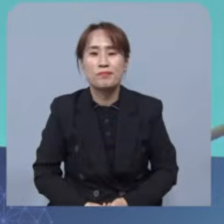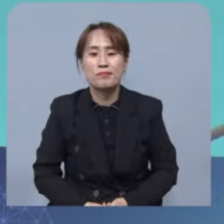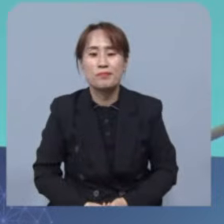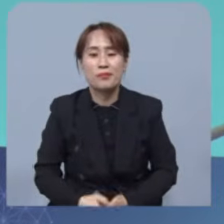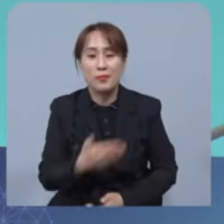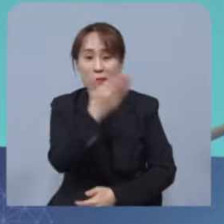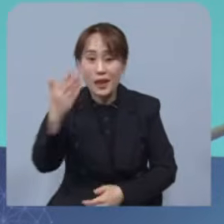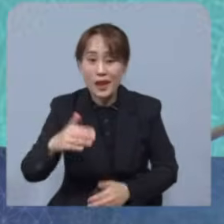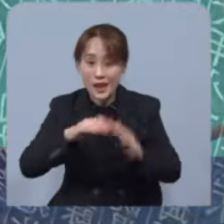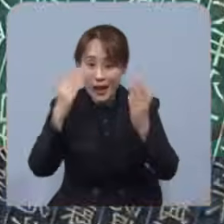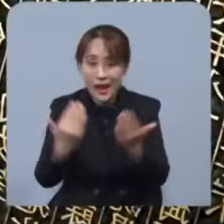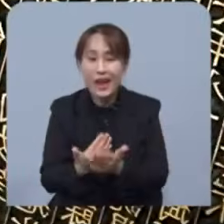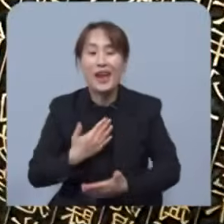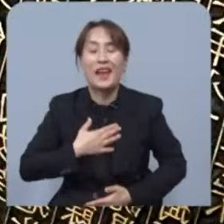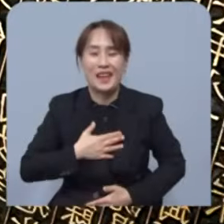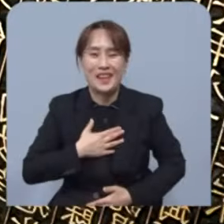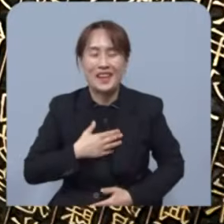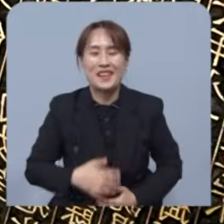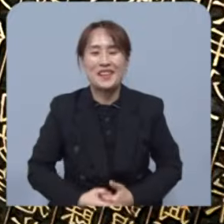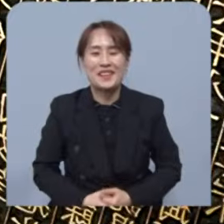다 아시죠?